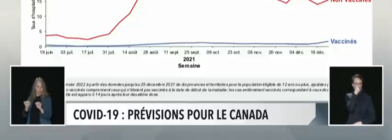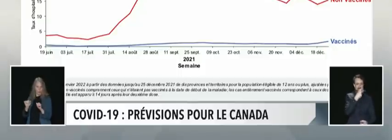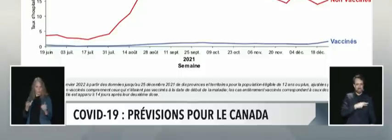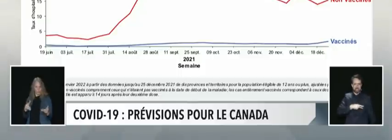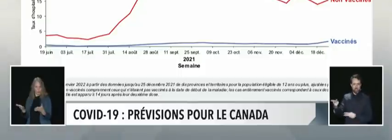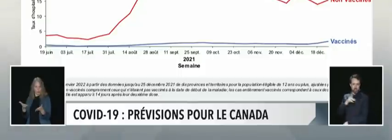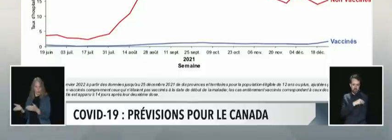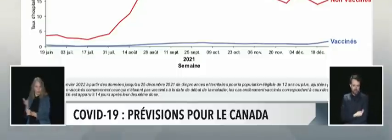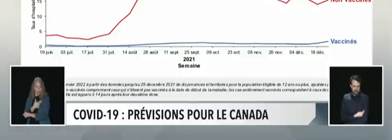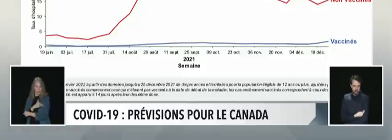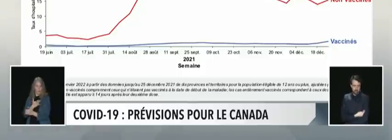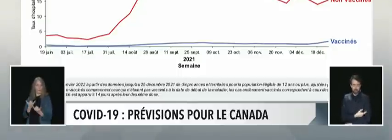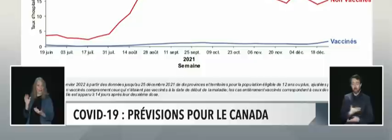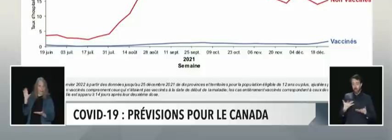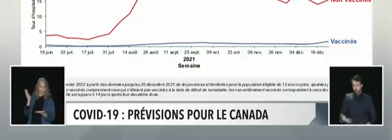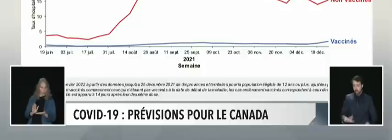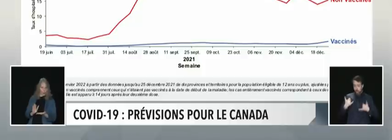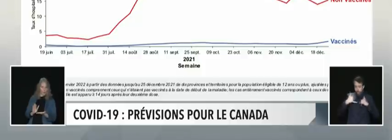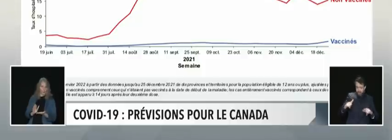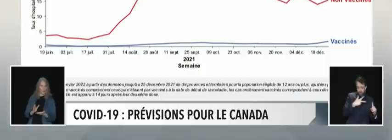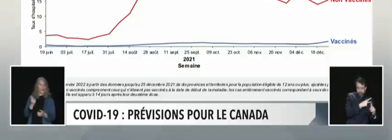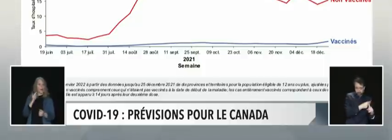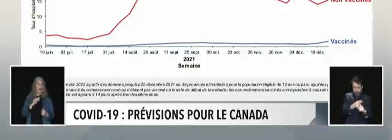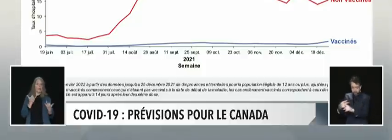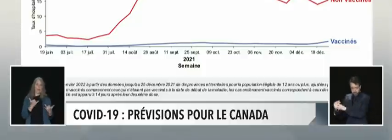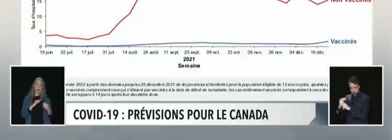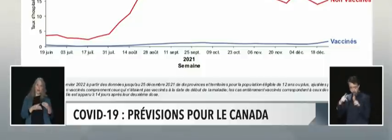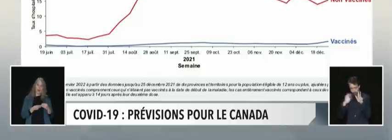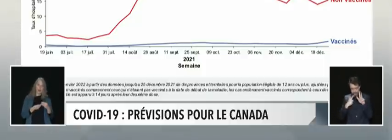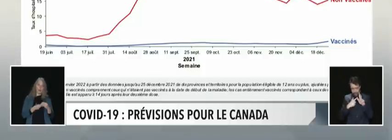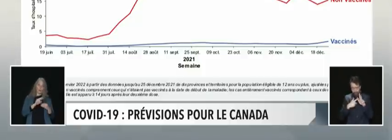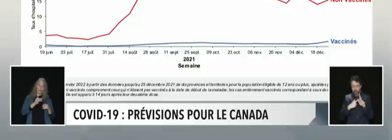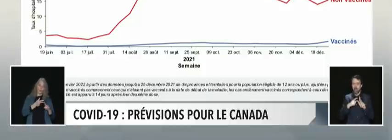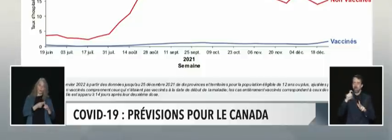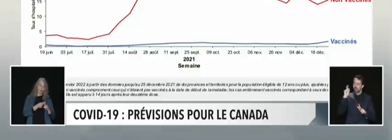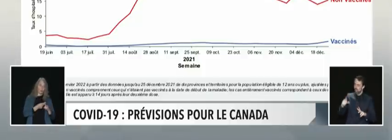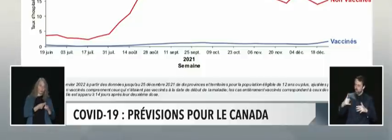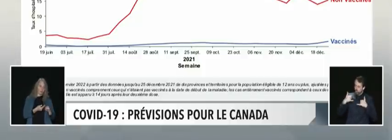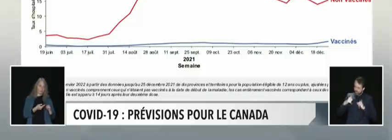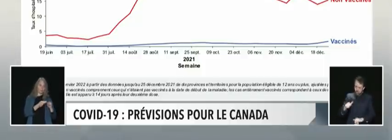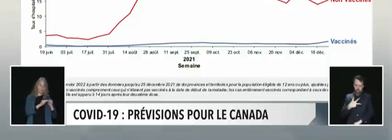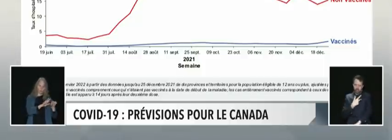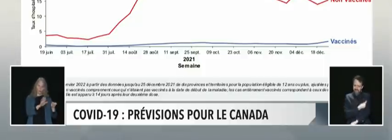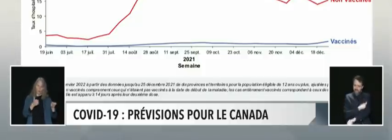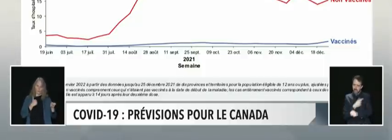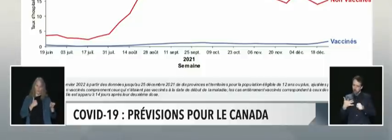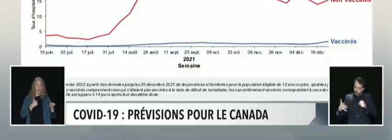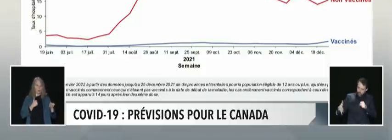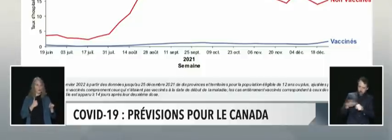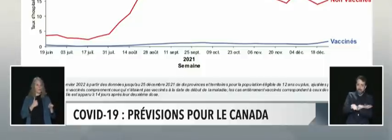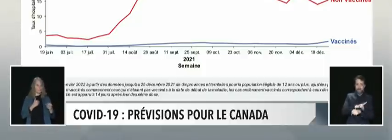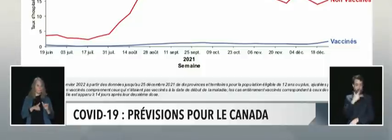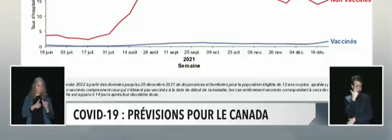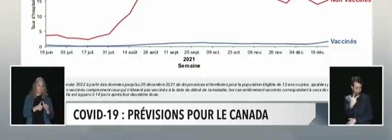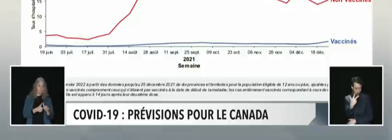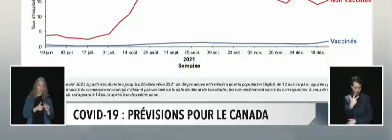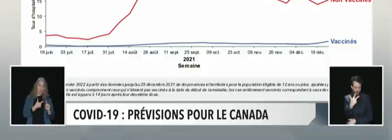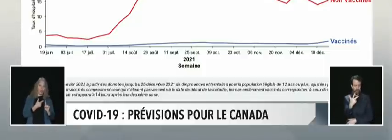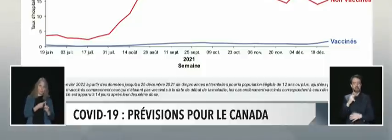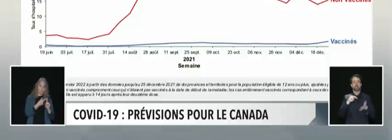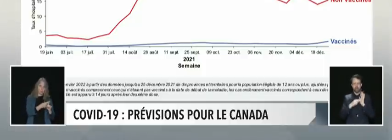des doses de rappel se poursuit, être à jour avec nos vaccins contre la COVID-19 devrait préserver cet